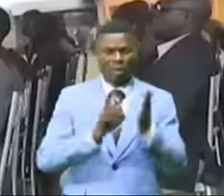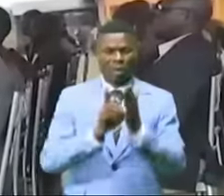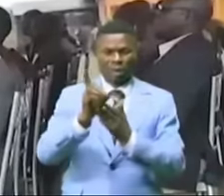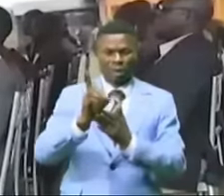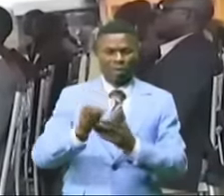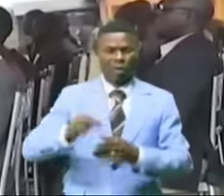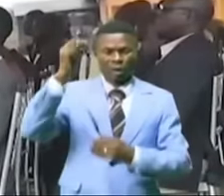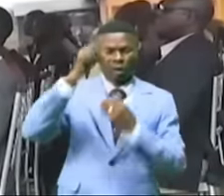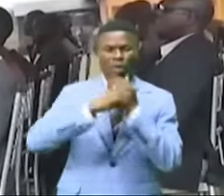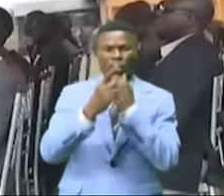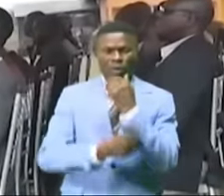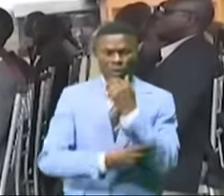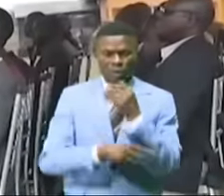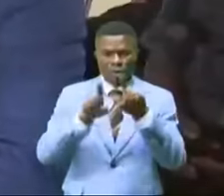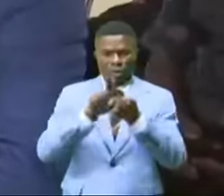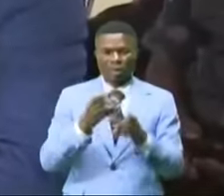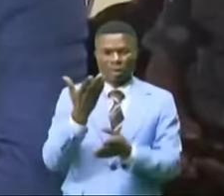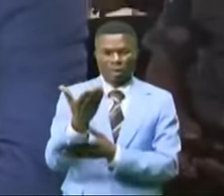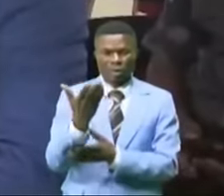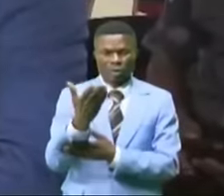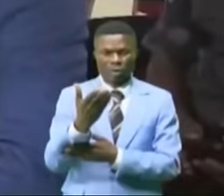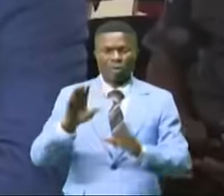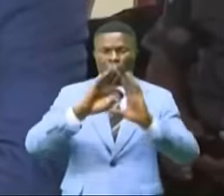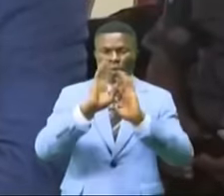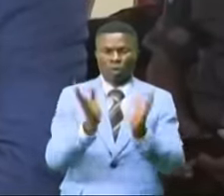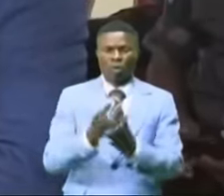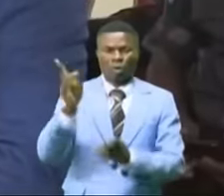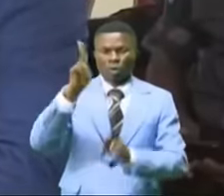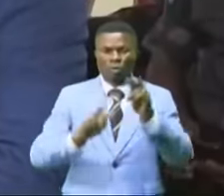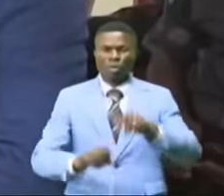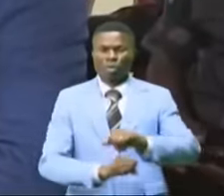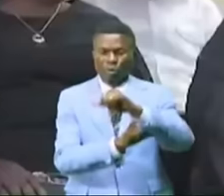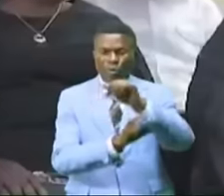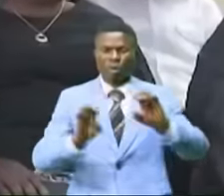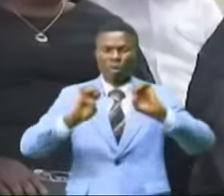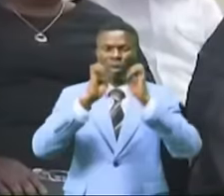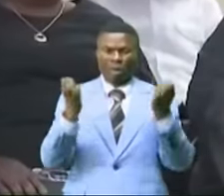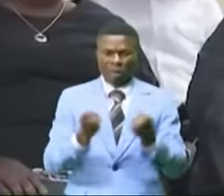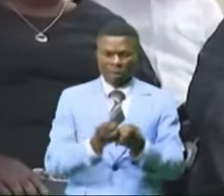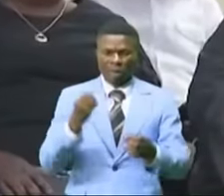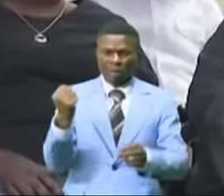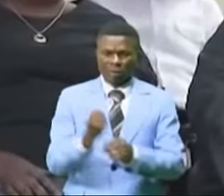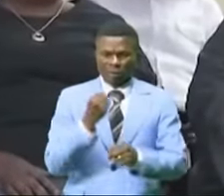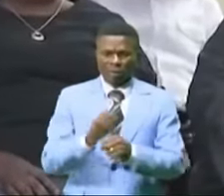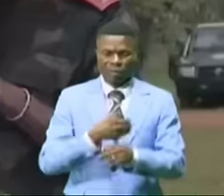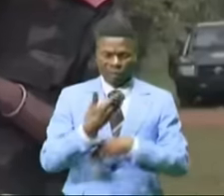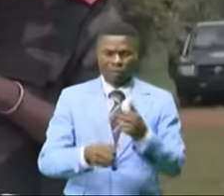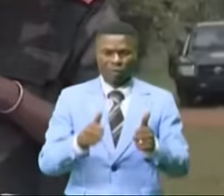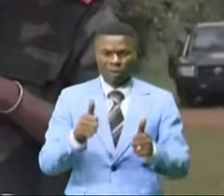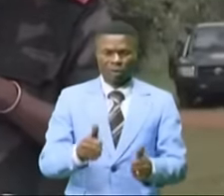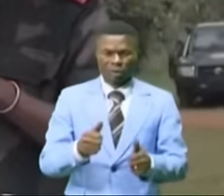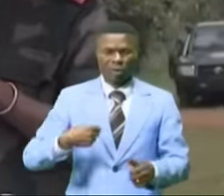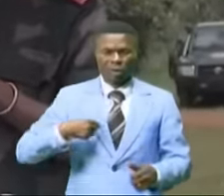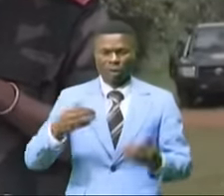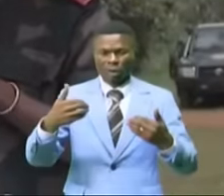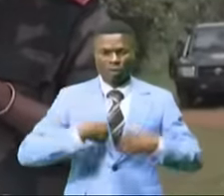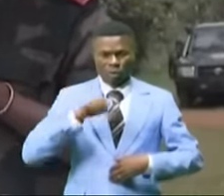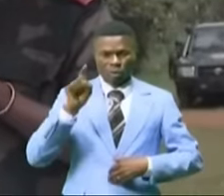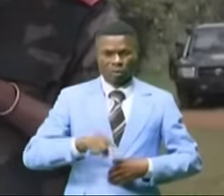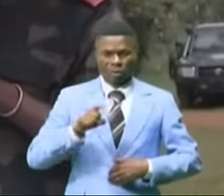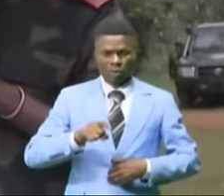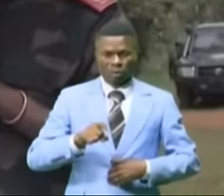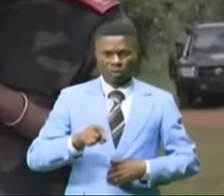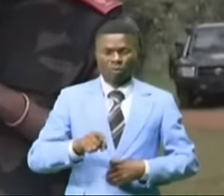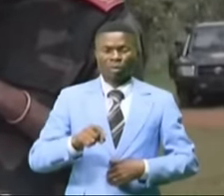du Nord Kivu, ainsi qu'il a appelé la population à accompagner l'entreprise dans l'exécution du projet. On a besoin de rappeler que dans son